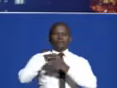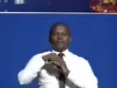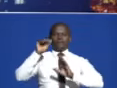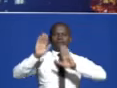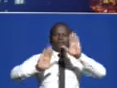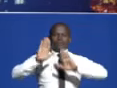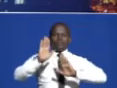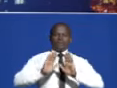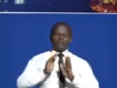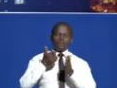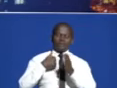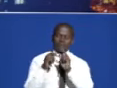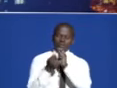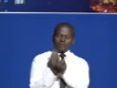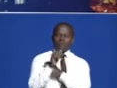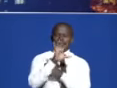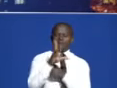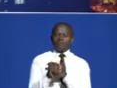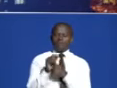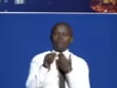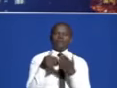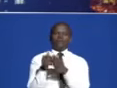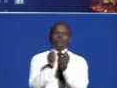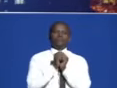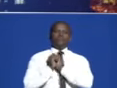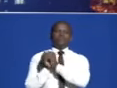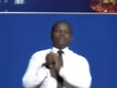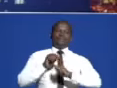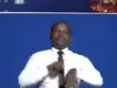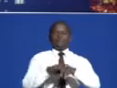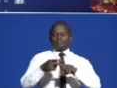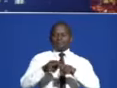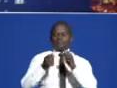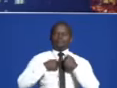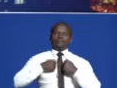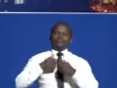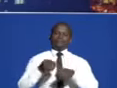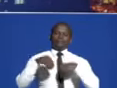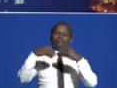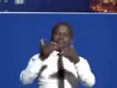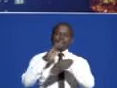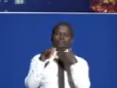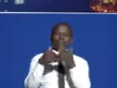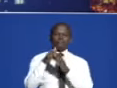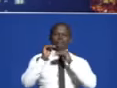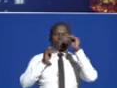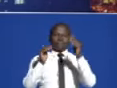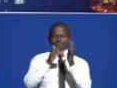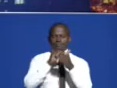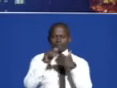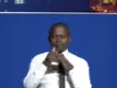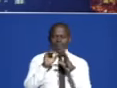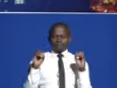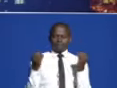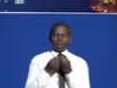Rwanda rwagize mu mavugurura y'umuryango wa Afurika yunze ubumwe ndetse n'imyanya itandukanye u Rwanda rwagiye ruhabwa mu nzego ndetse